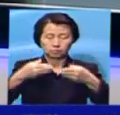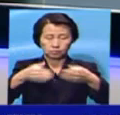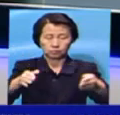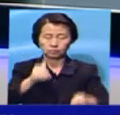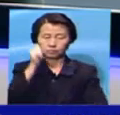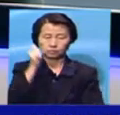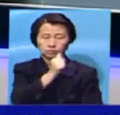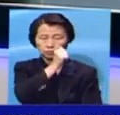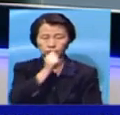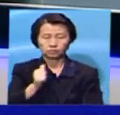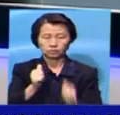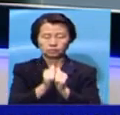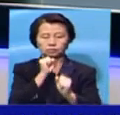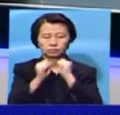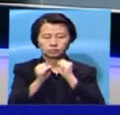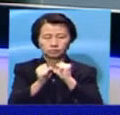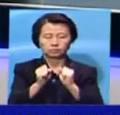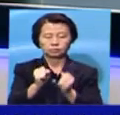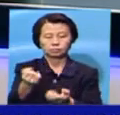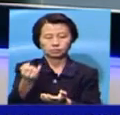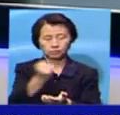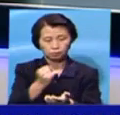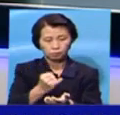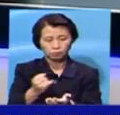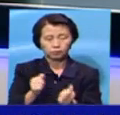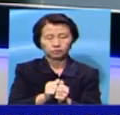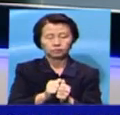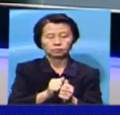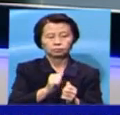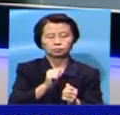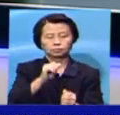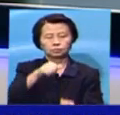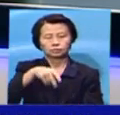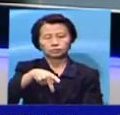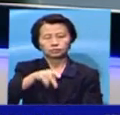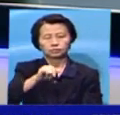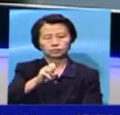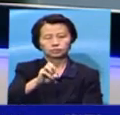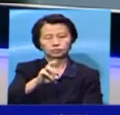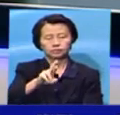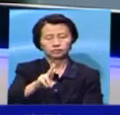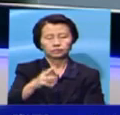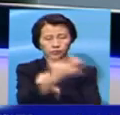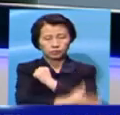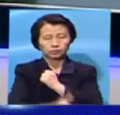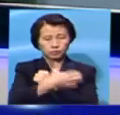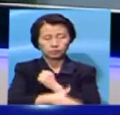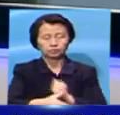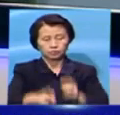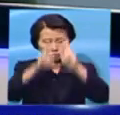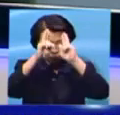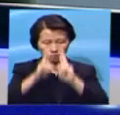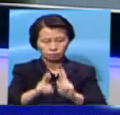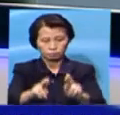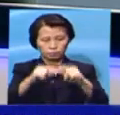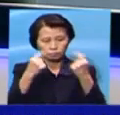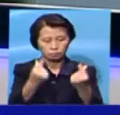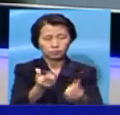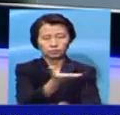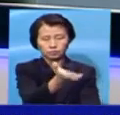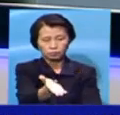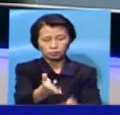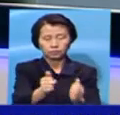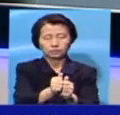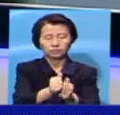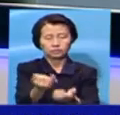puasa bersama sasterawan seniman dan para penyair negara majisagorti jas danmbanganlonganerse